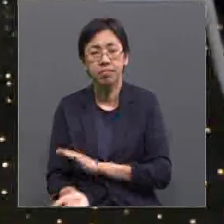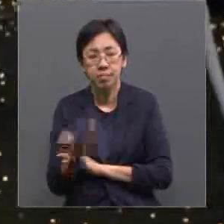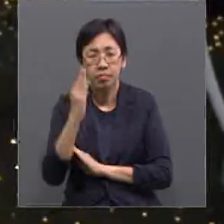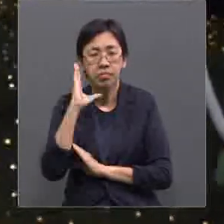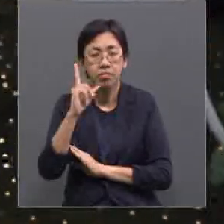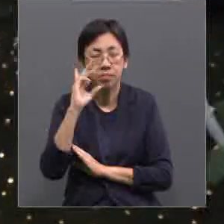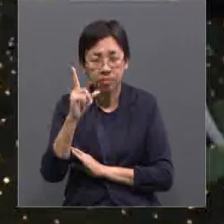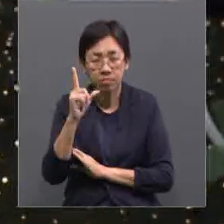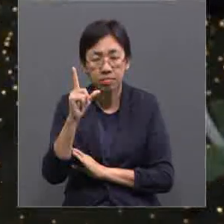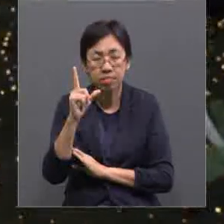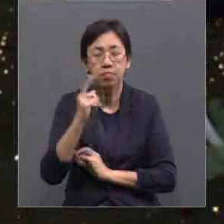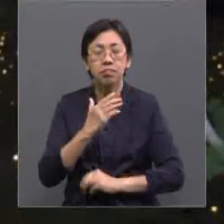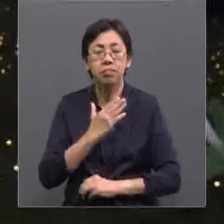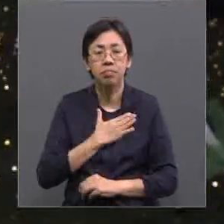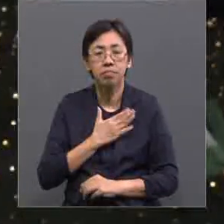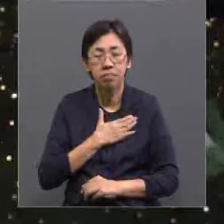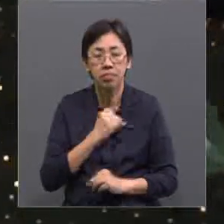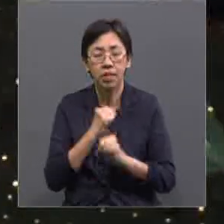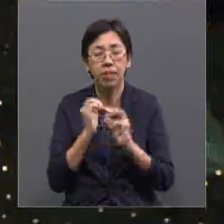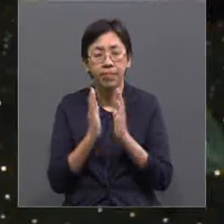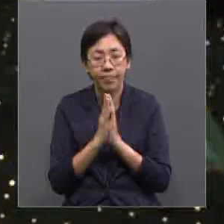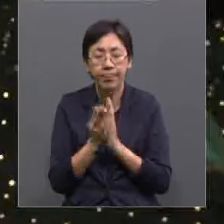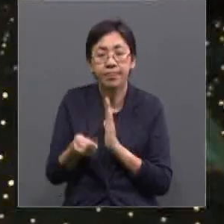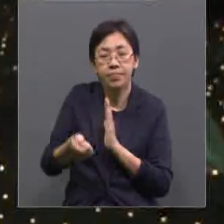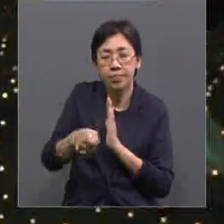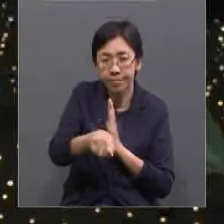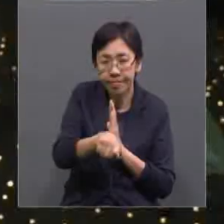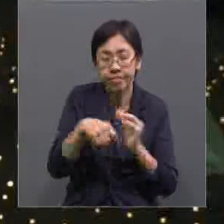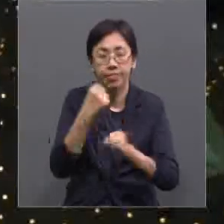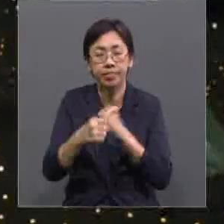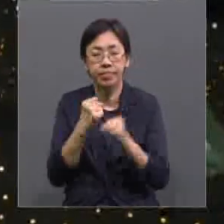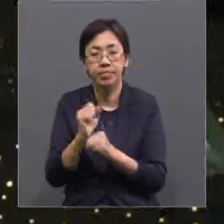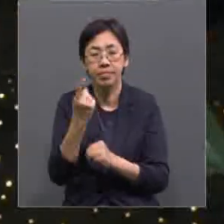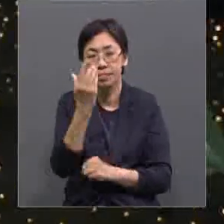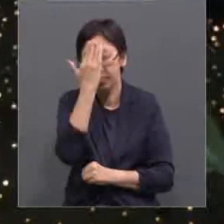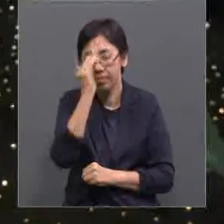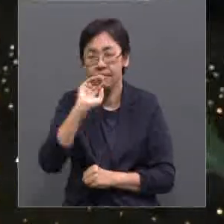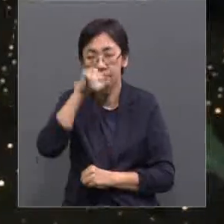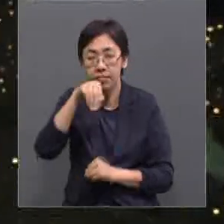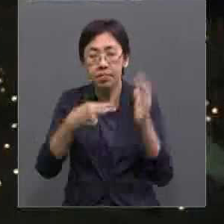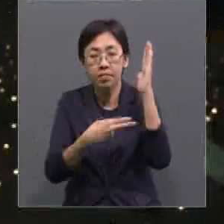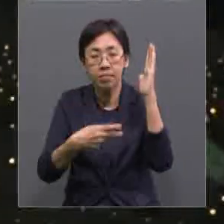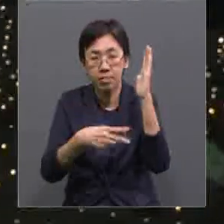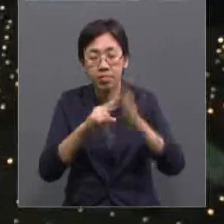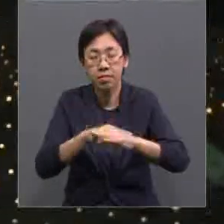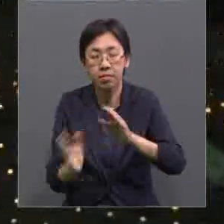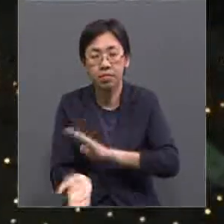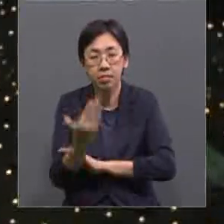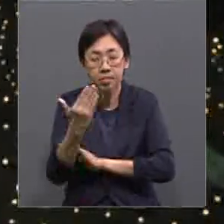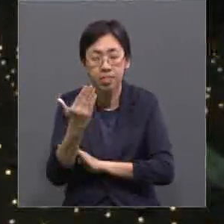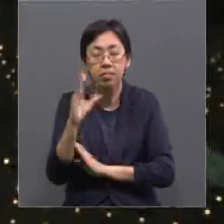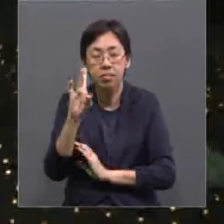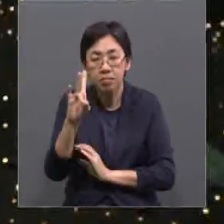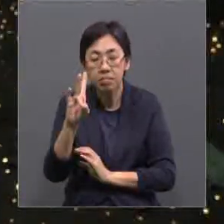งนี้เนี่ยนะครับเราได้จัดทำบุญตักบาตรปีใหม่ที่หน้าเทศบาลนครหาดใหญ่เริ่มแต่7 โมงเช้าเป็นต้นไปใช้เวลาประ